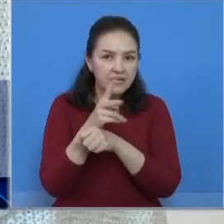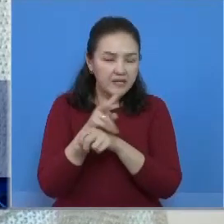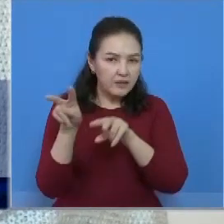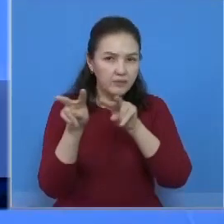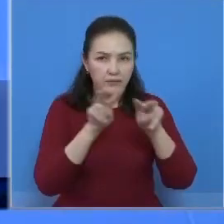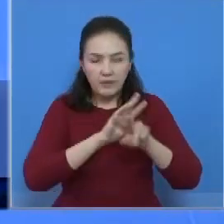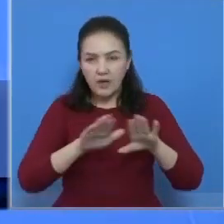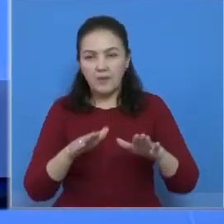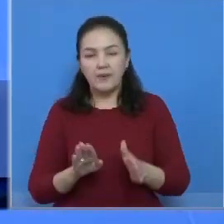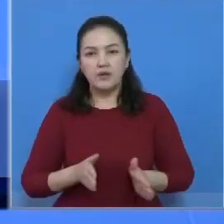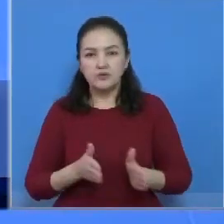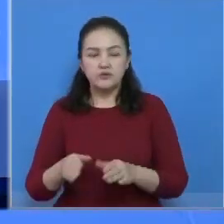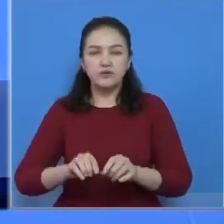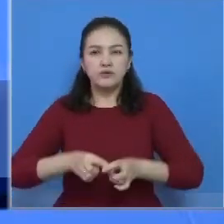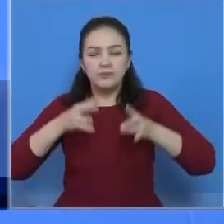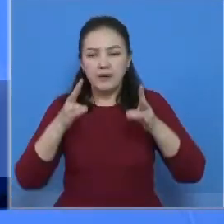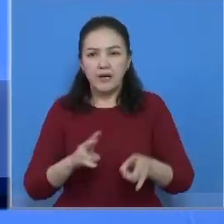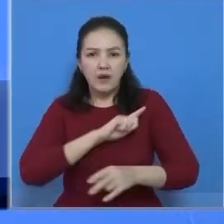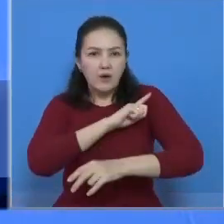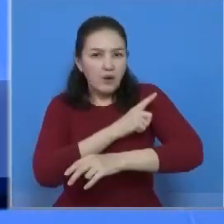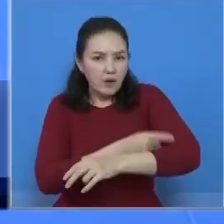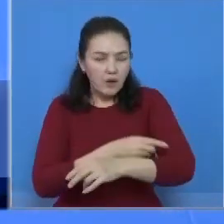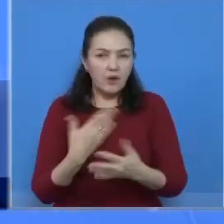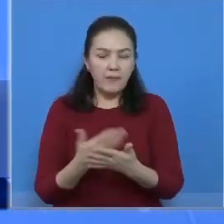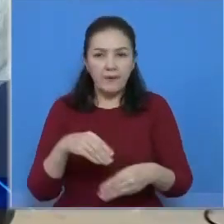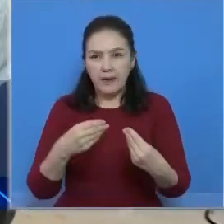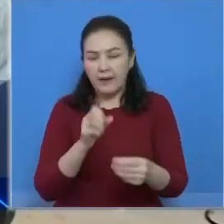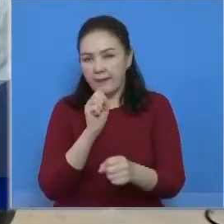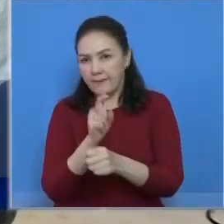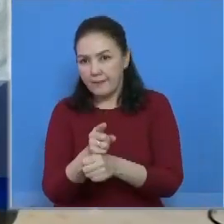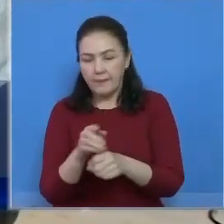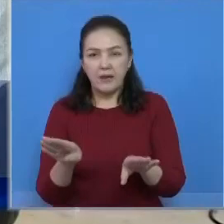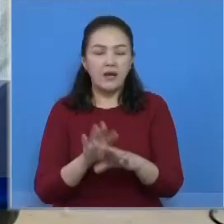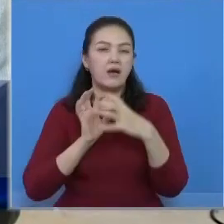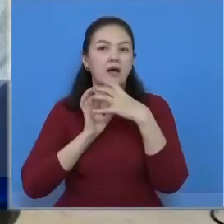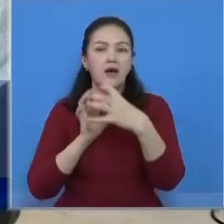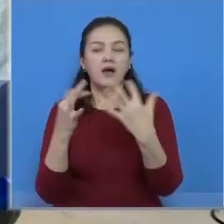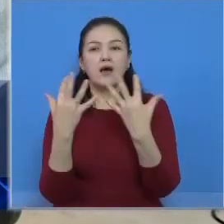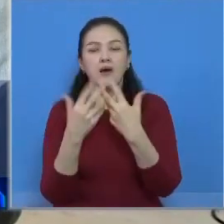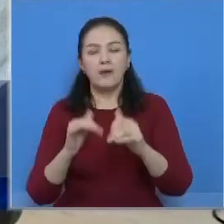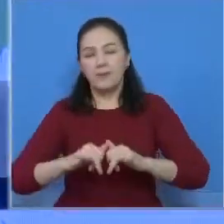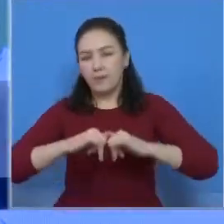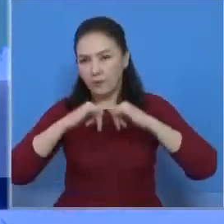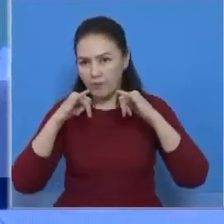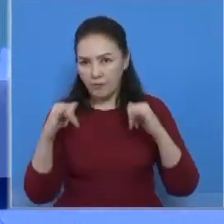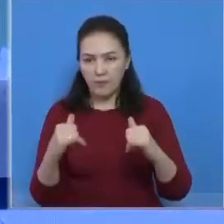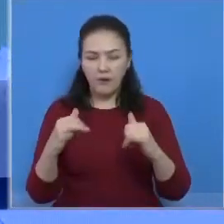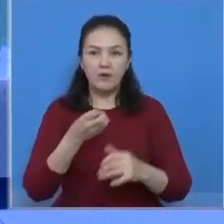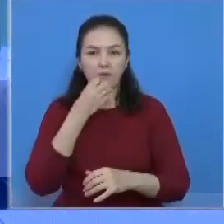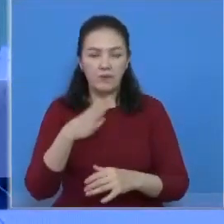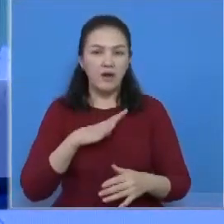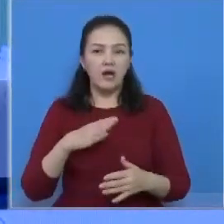бақылап отырмай жолда қауіпсіздікті күшейту үшін қажет ұсыныстар беруді тапсырды. Ал автобустардың санын арттырып, жұмыс сапасын жақсарту